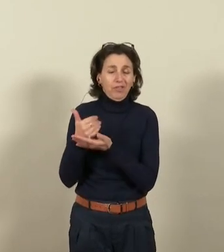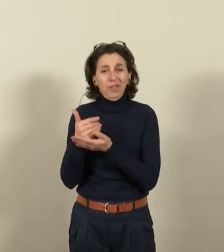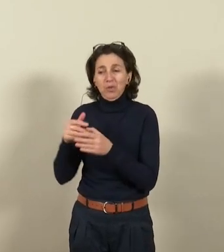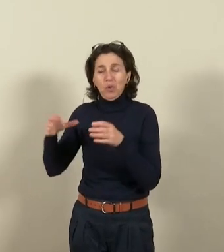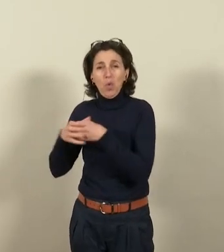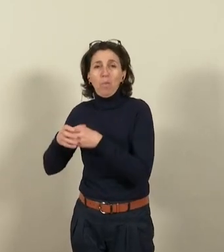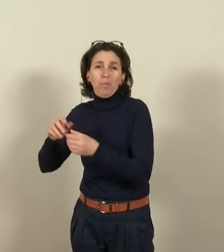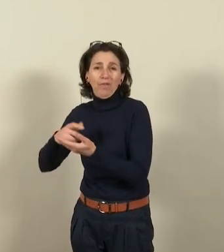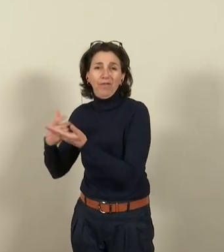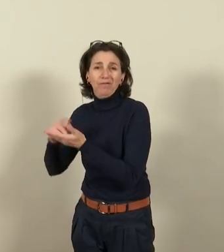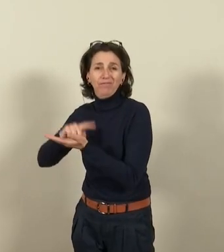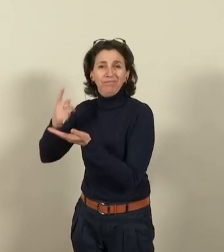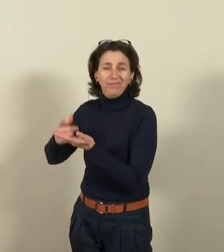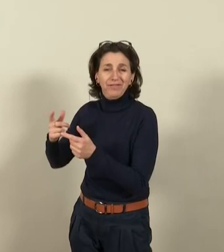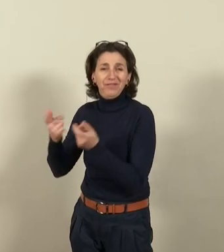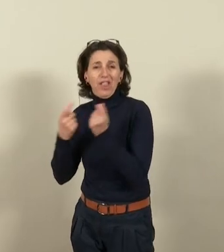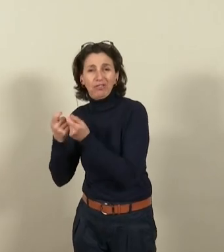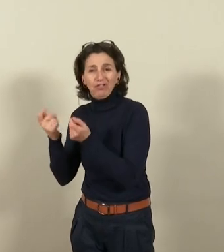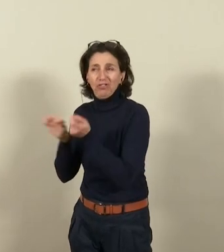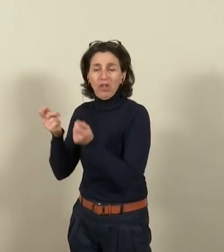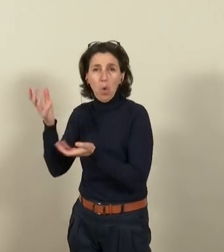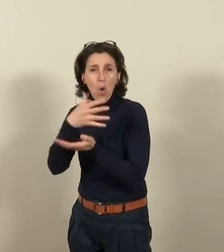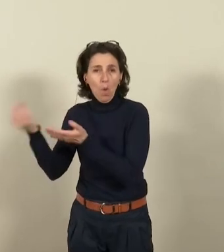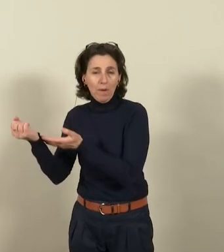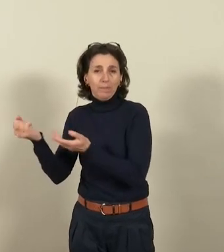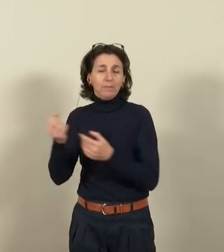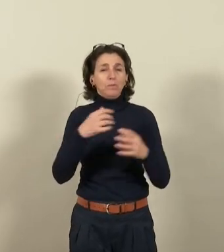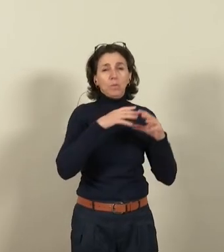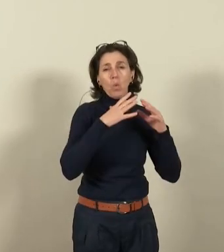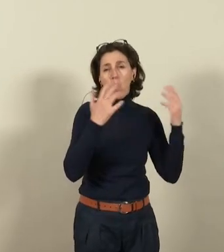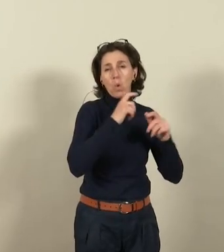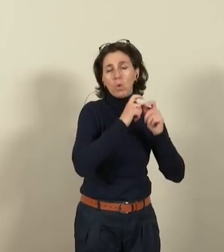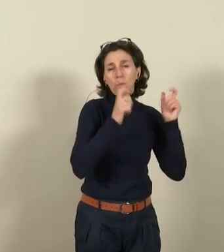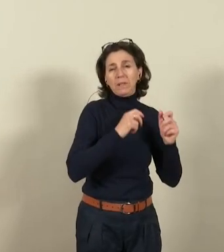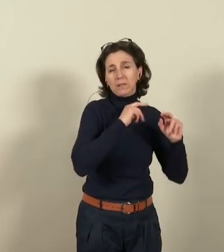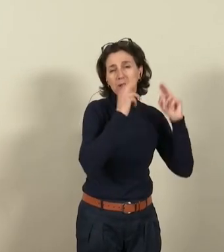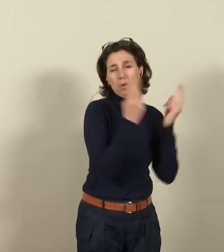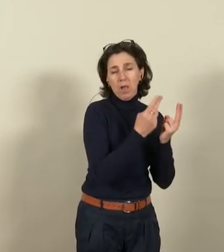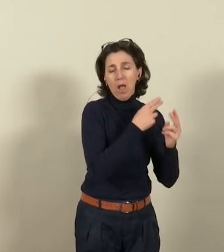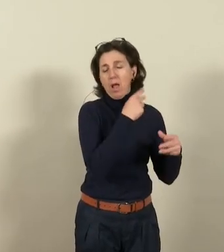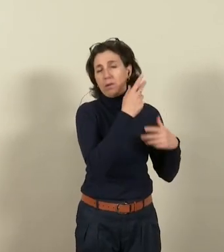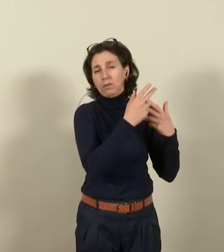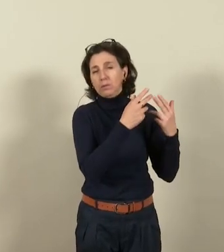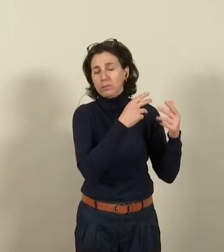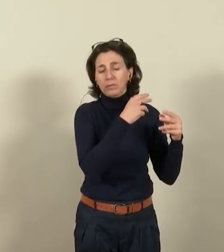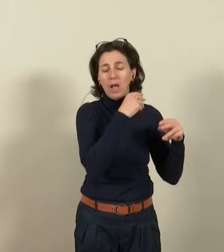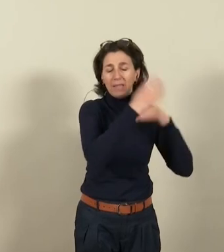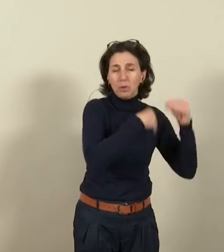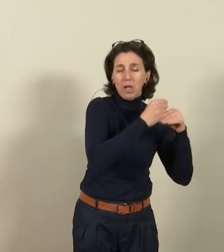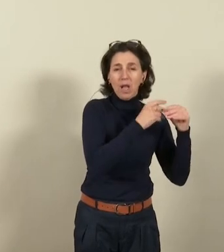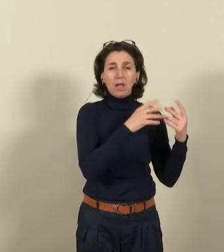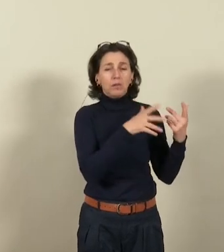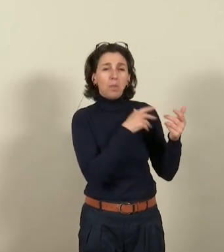l'agroalimentaire et par la grande distribution dont les marges atteignent des records les patrons de l'agroalimentaire et les patrons de la grande distribution